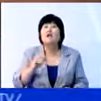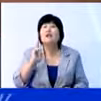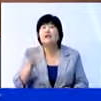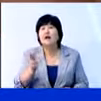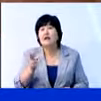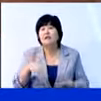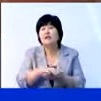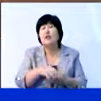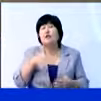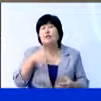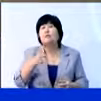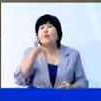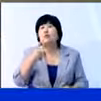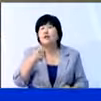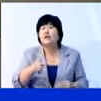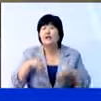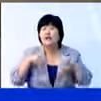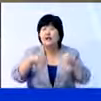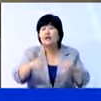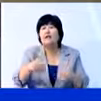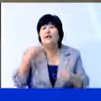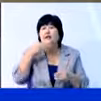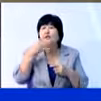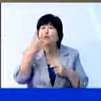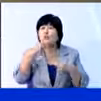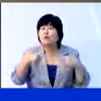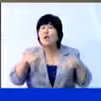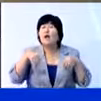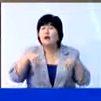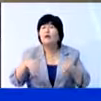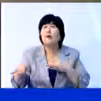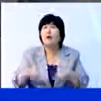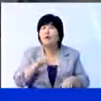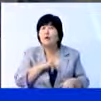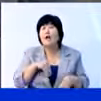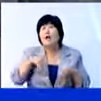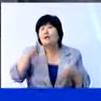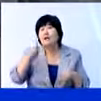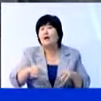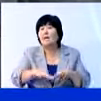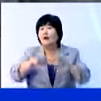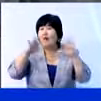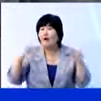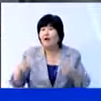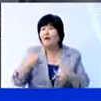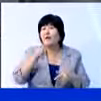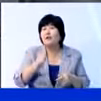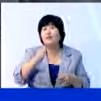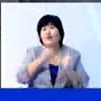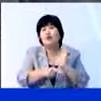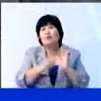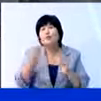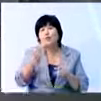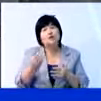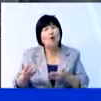биыл 5200 гектар жерге сыр салысының 4 түрін еккен. Қырманда қызу тірлік. Диқандар қамбаны толтырып, гектарынан 70